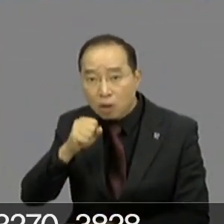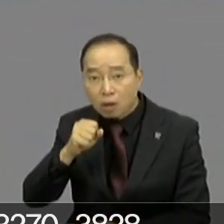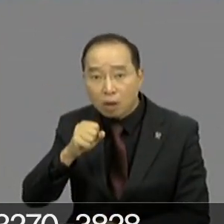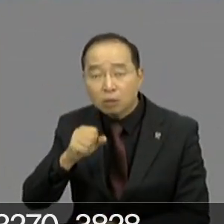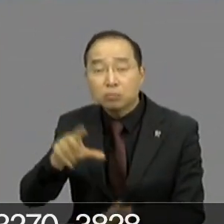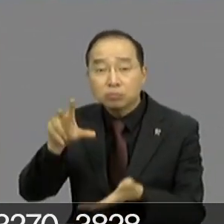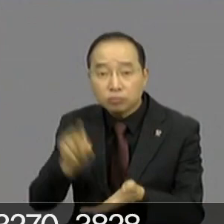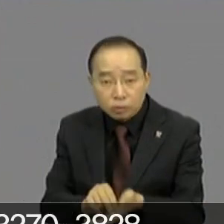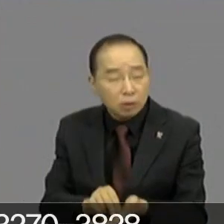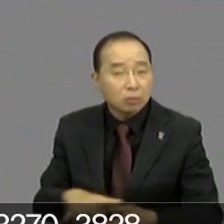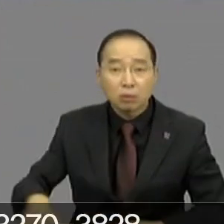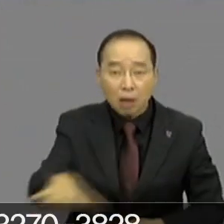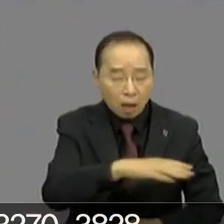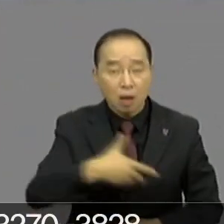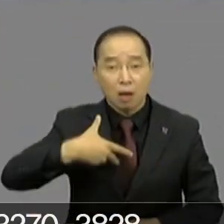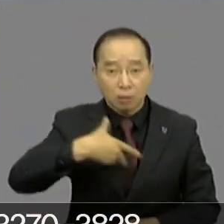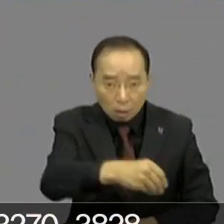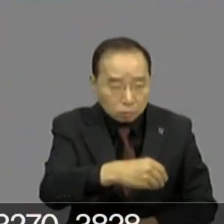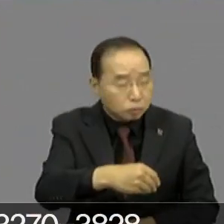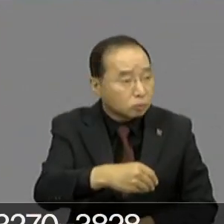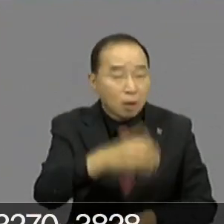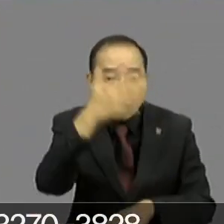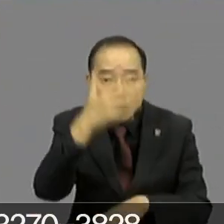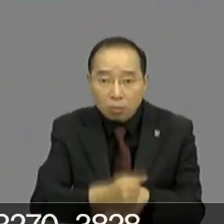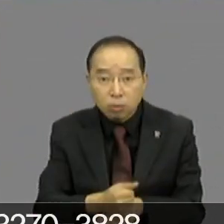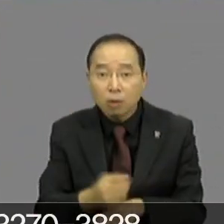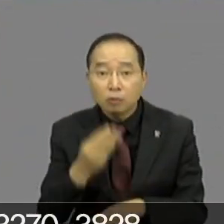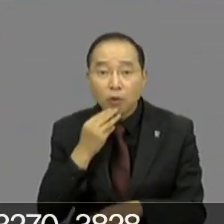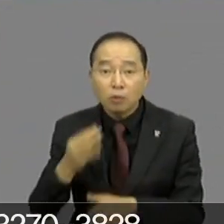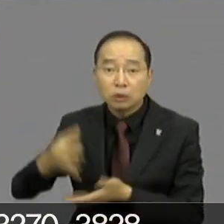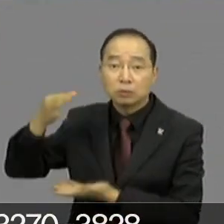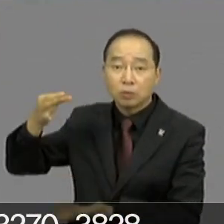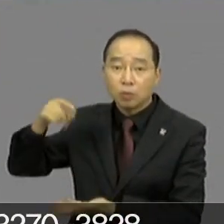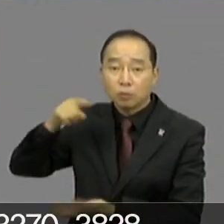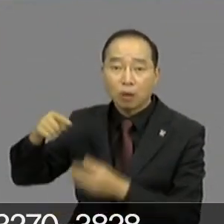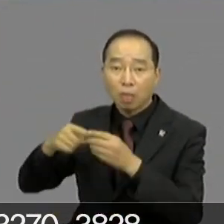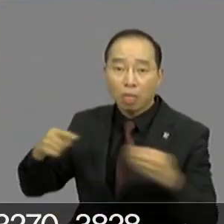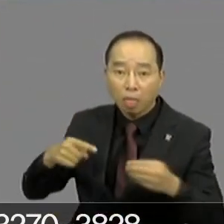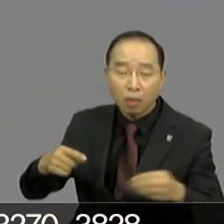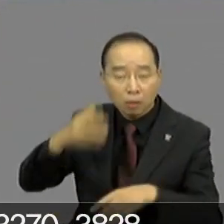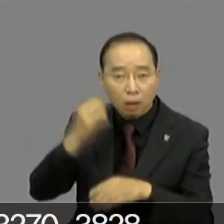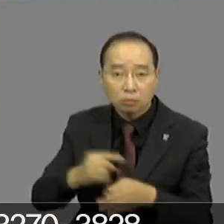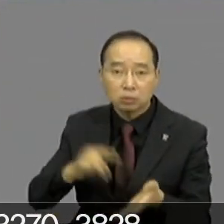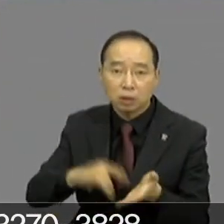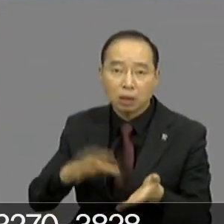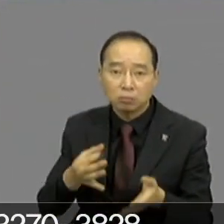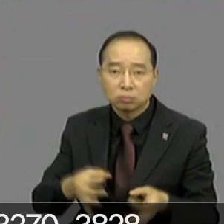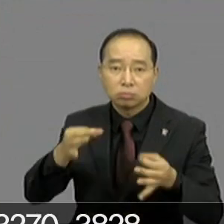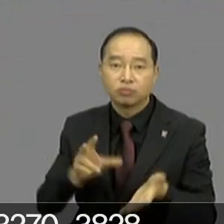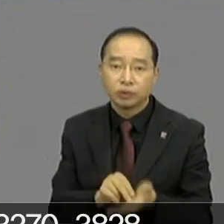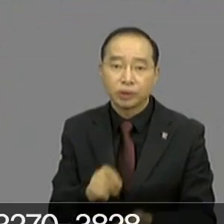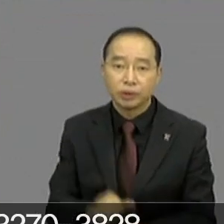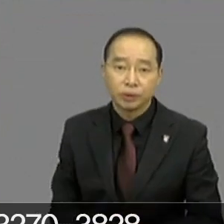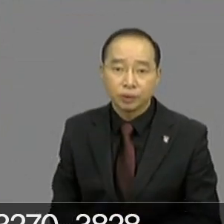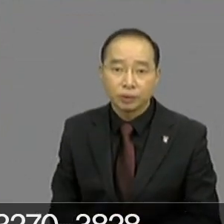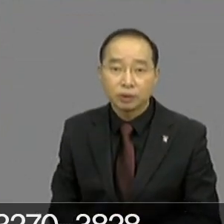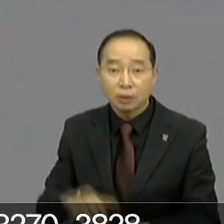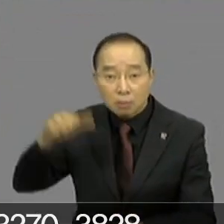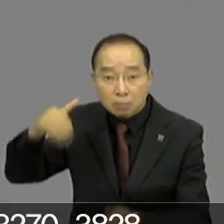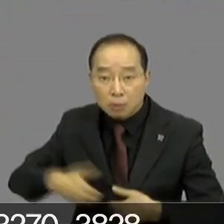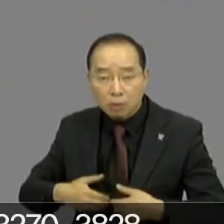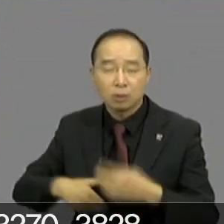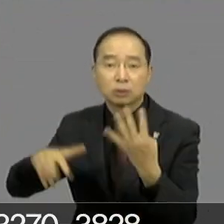서울시민 의 세 부담 으로 다시 돌아오 거든요 재정 문제가 생겨서 그런데 4조 3000억원 이라는 돈을 지금 현재